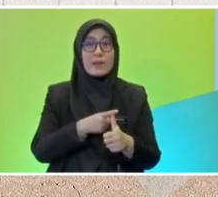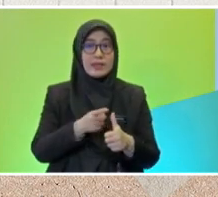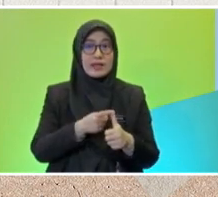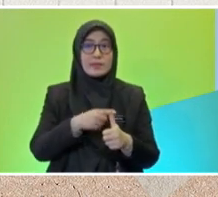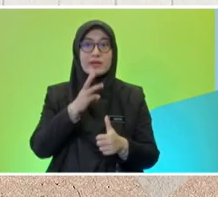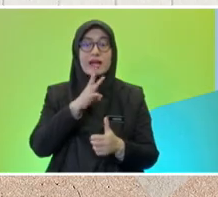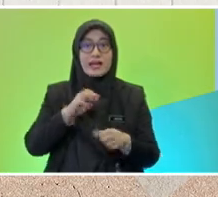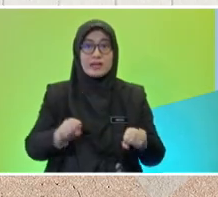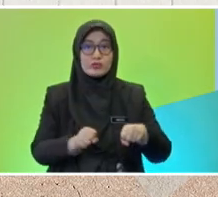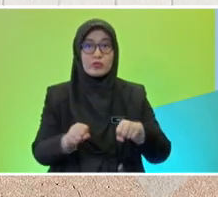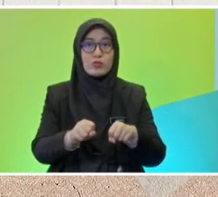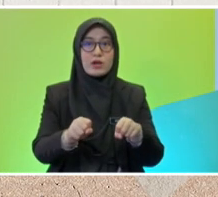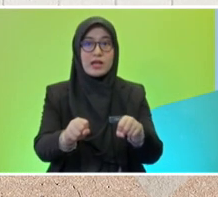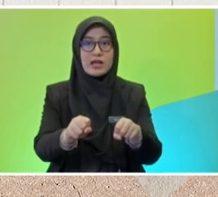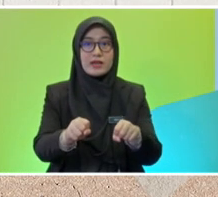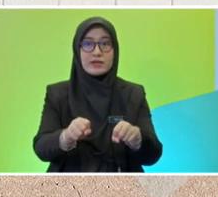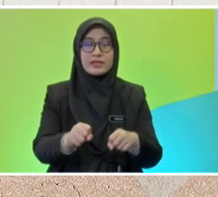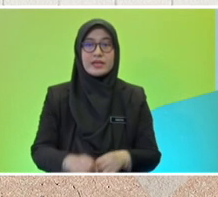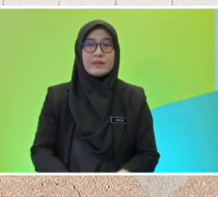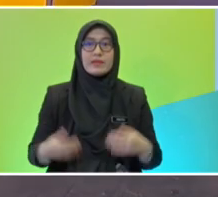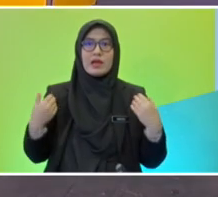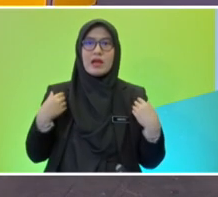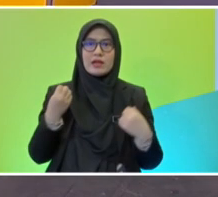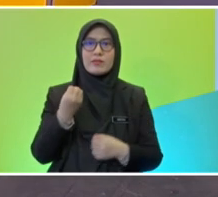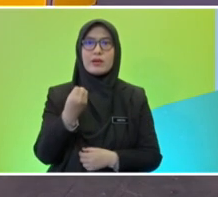sungai seberapa sebenarnya